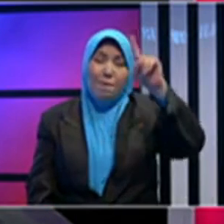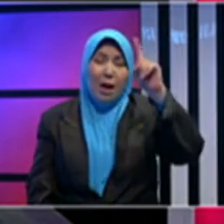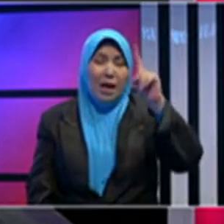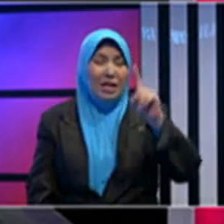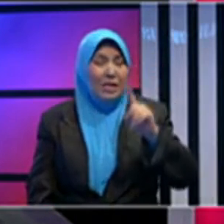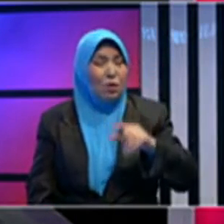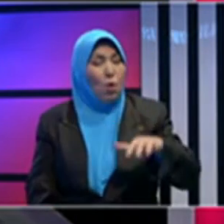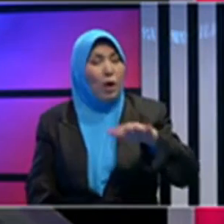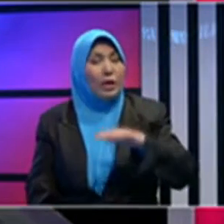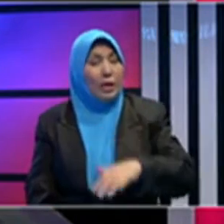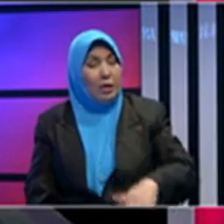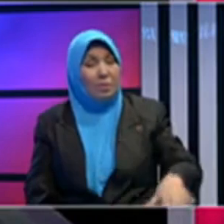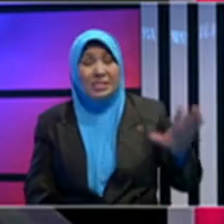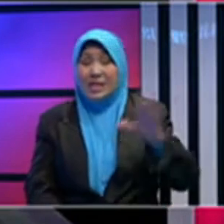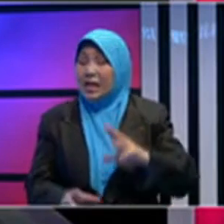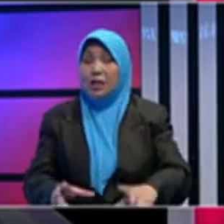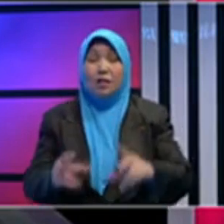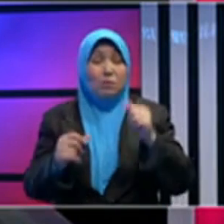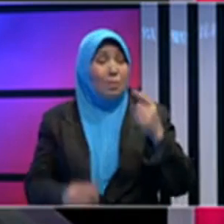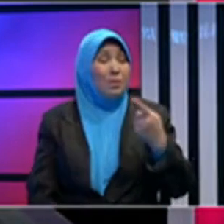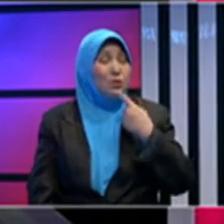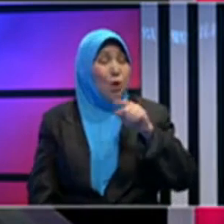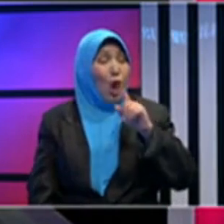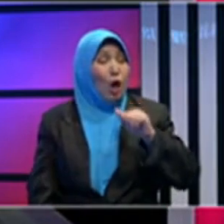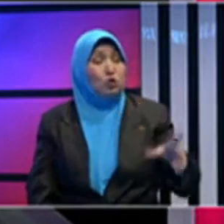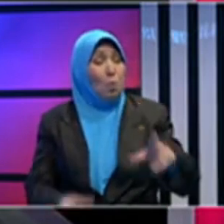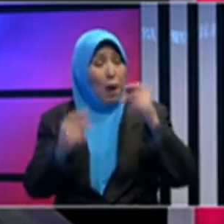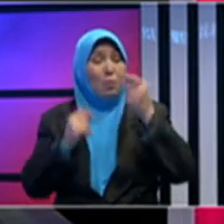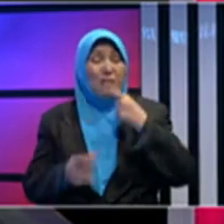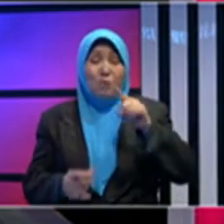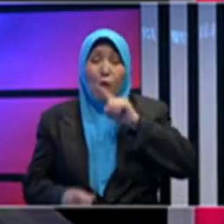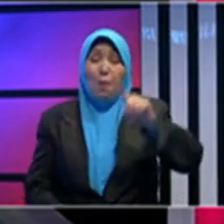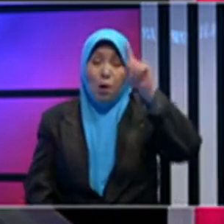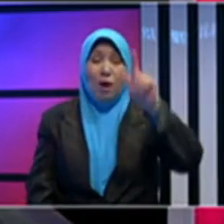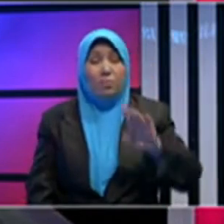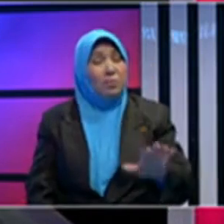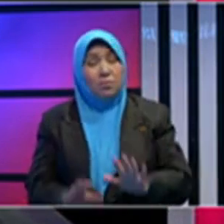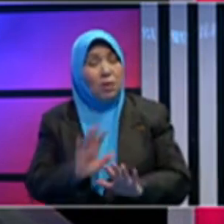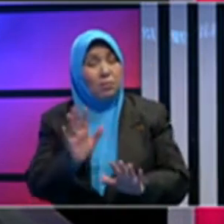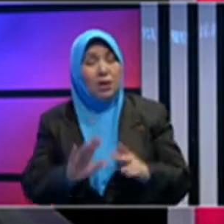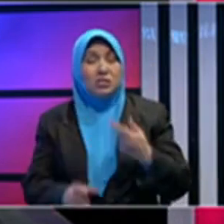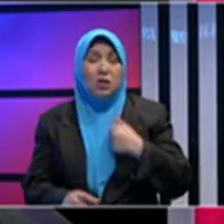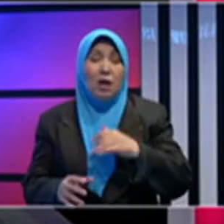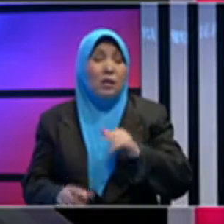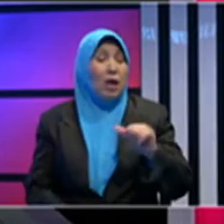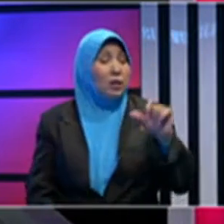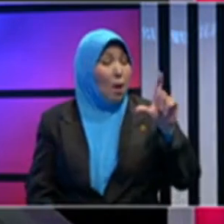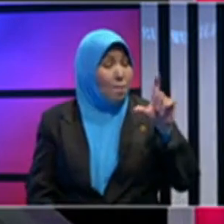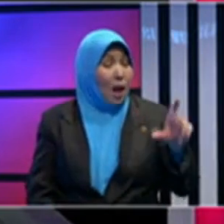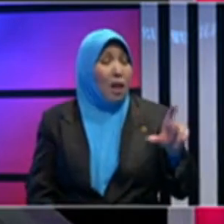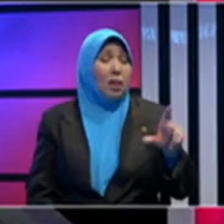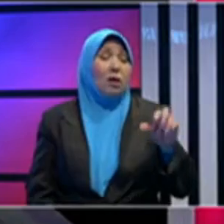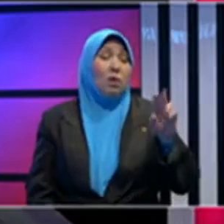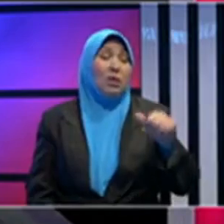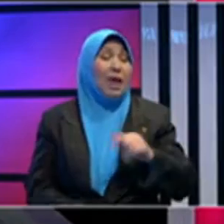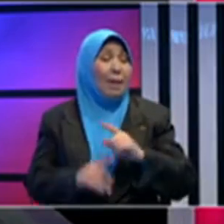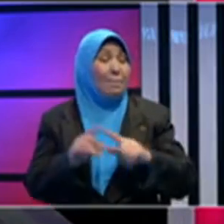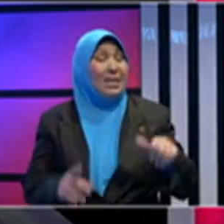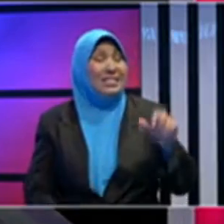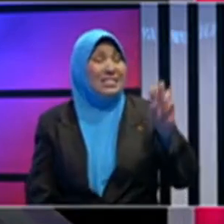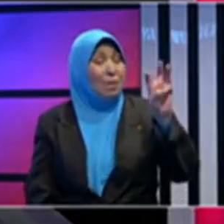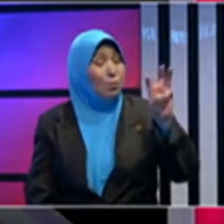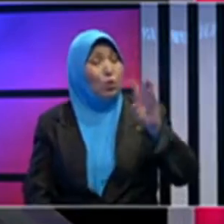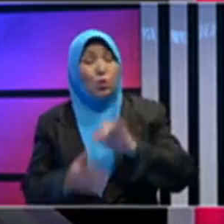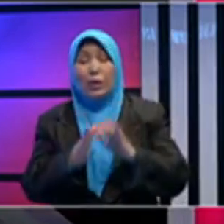Bismillahirrohmanirrohim dengan tercepat Bismillahirrohmanirrohim kita sudah terbakar Oh tapi Sabtu itu kita tinggal